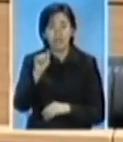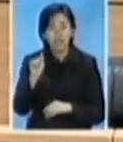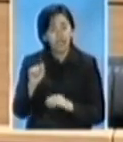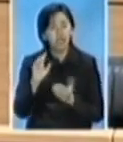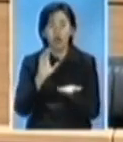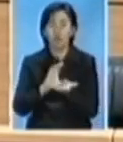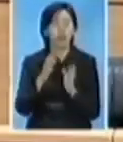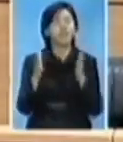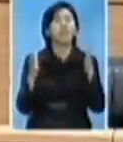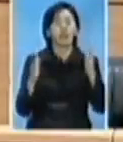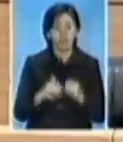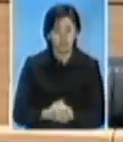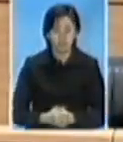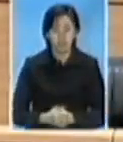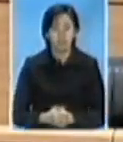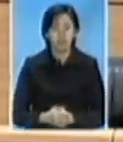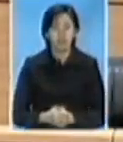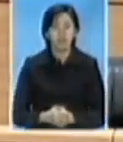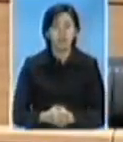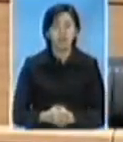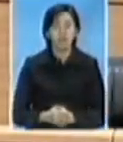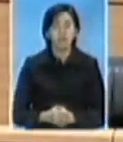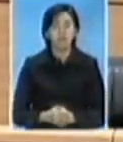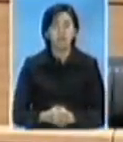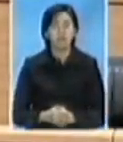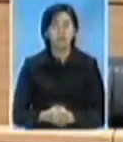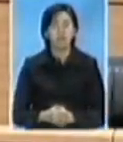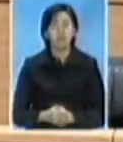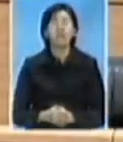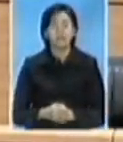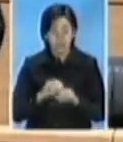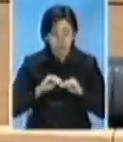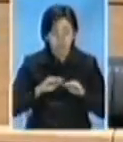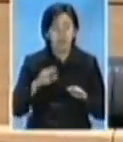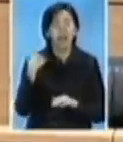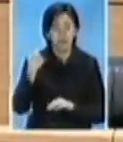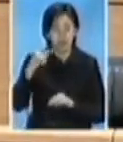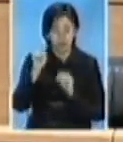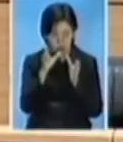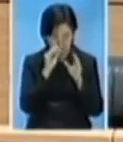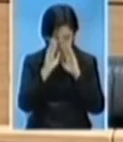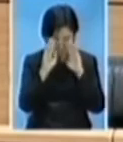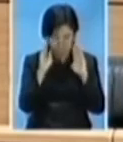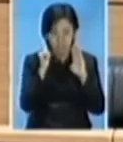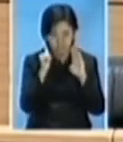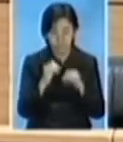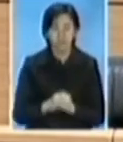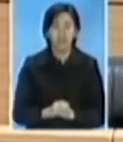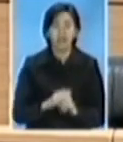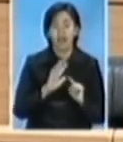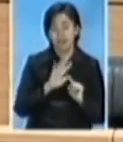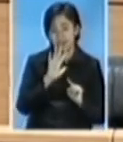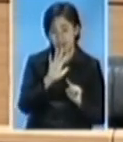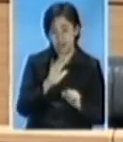งี้ยนะครับจะมีประโยชน์มากเรื่องที่5ครับท่